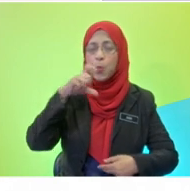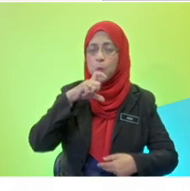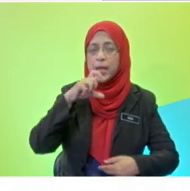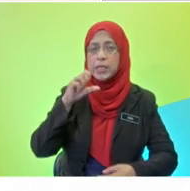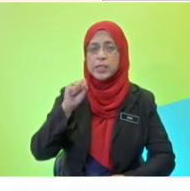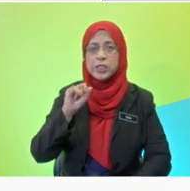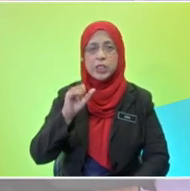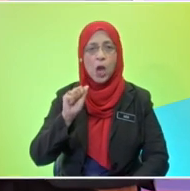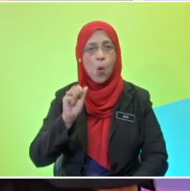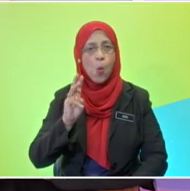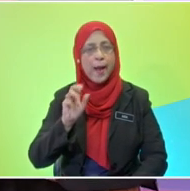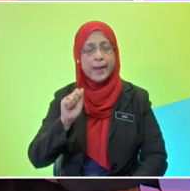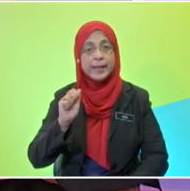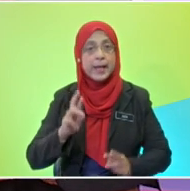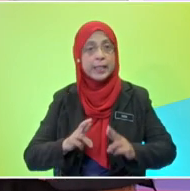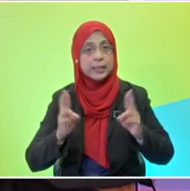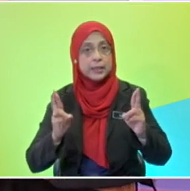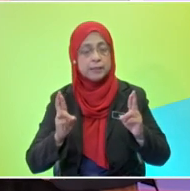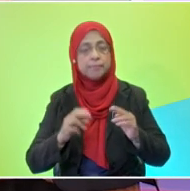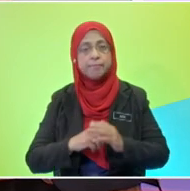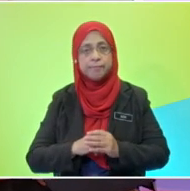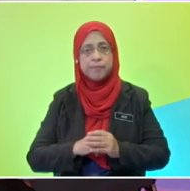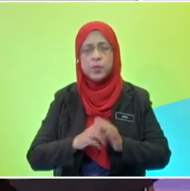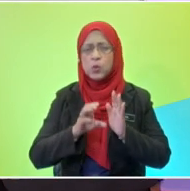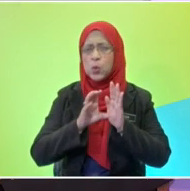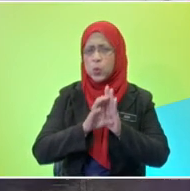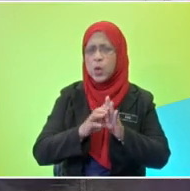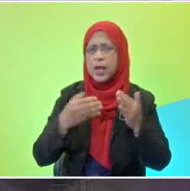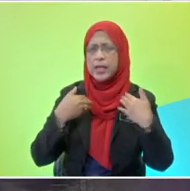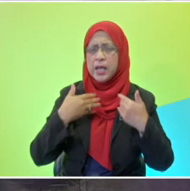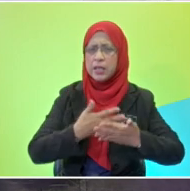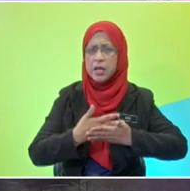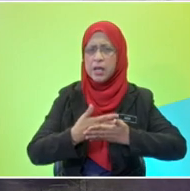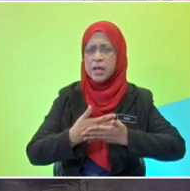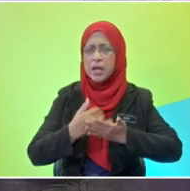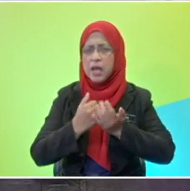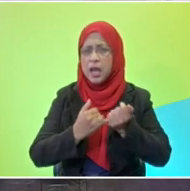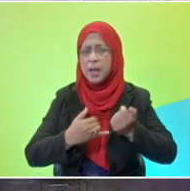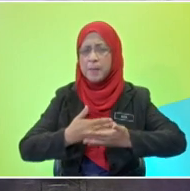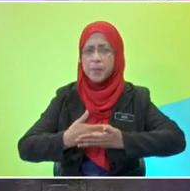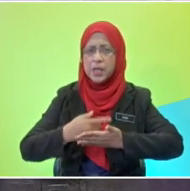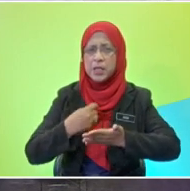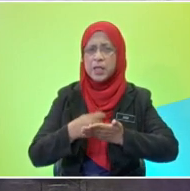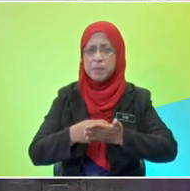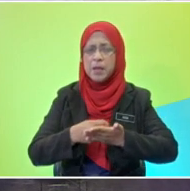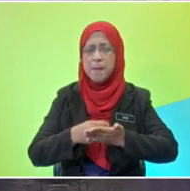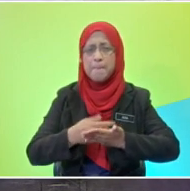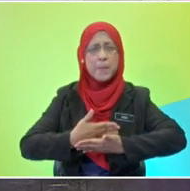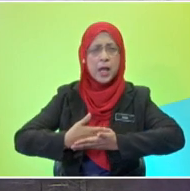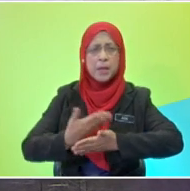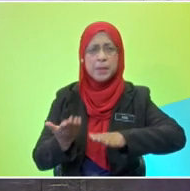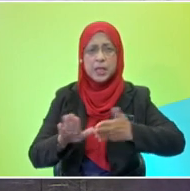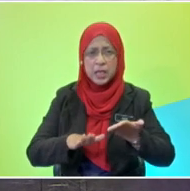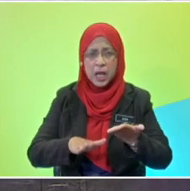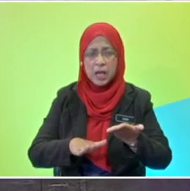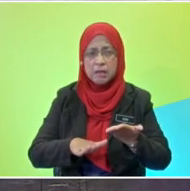kena keluarkan kalau dia ada anak contohnya ya anak empat orang tipe tempat baby pula di bulan Ramadan tuh tiba-tiba baby itu meninggal kenapa ya